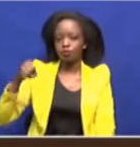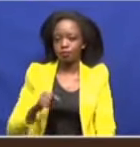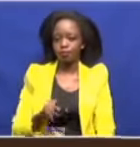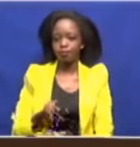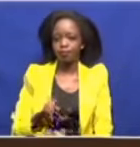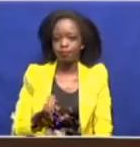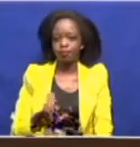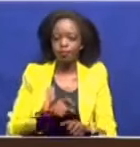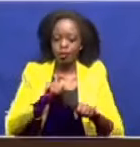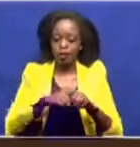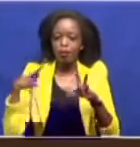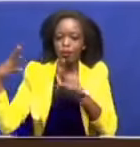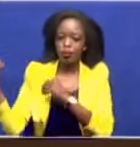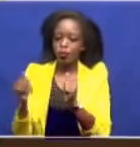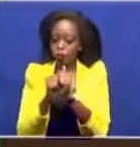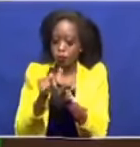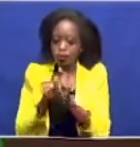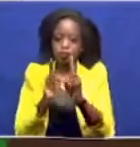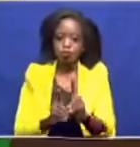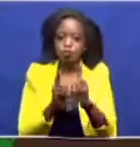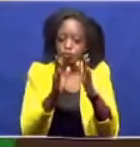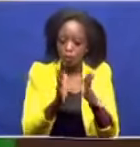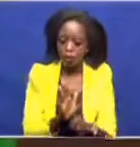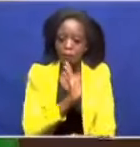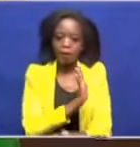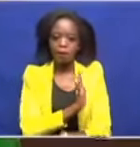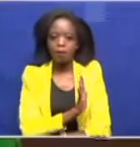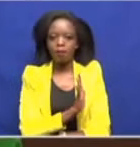Na anapokwenda na mitume wake mahali hapa,